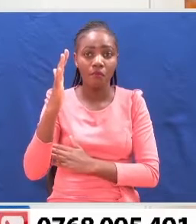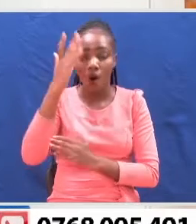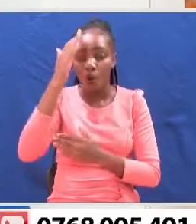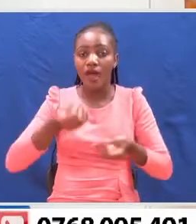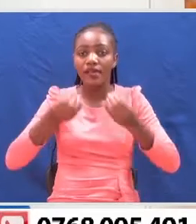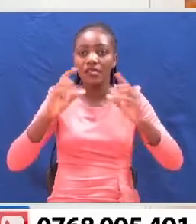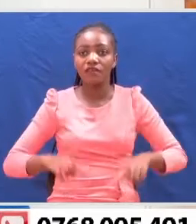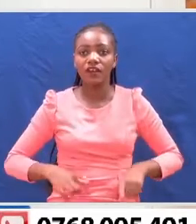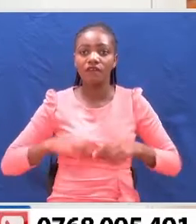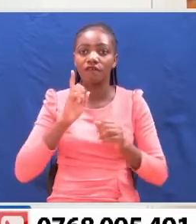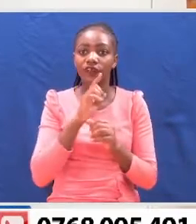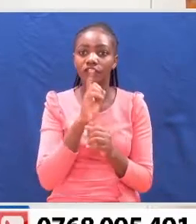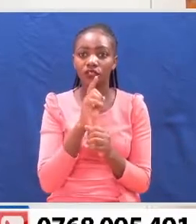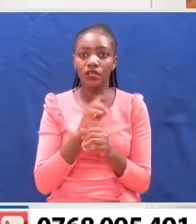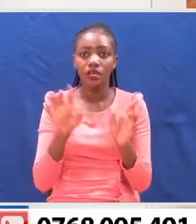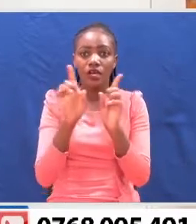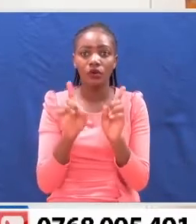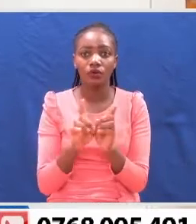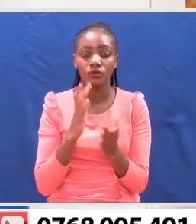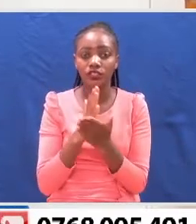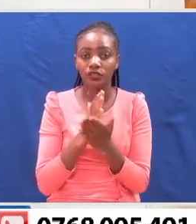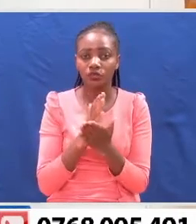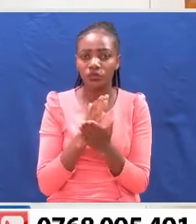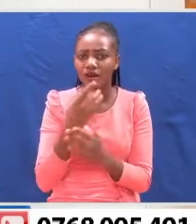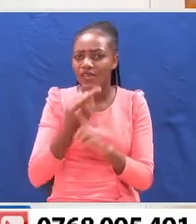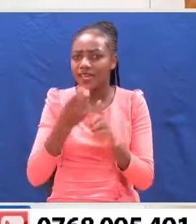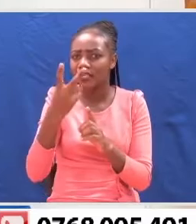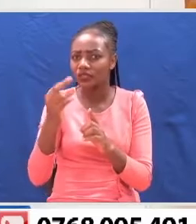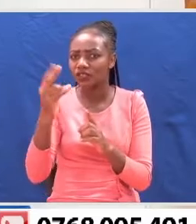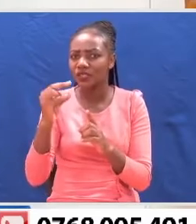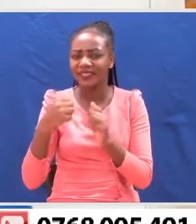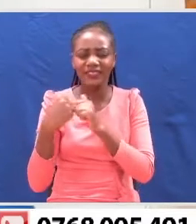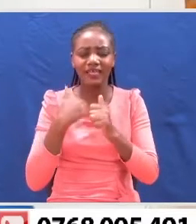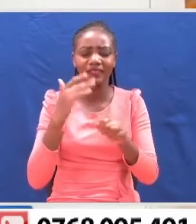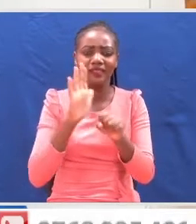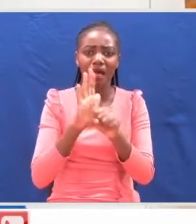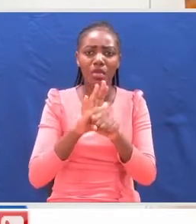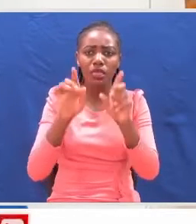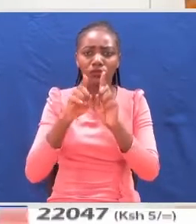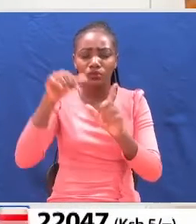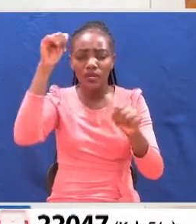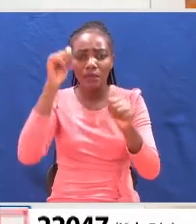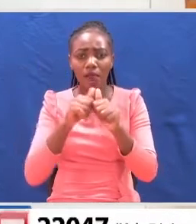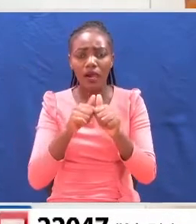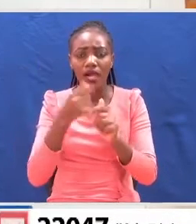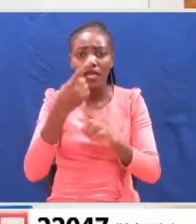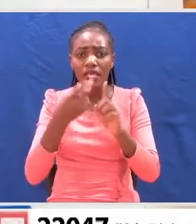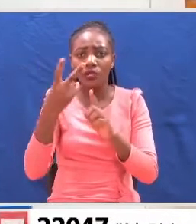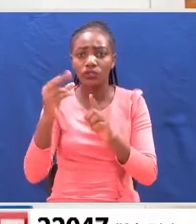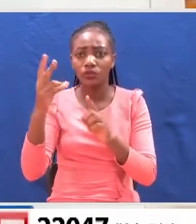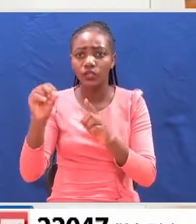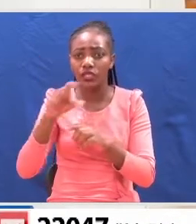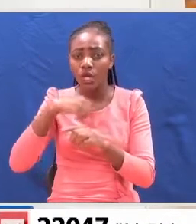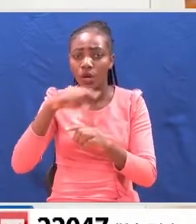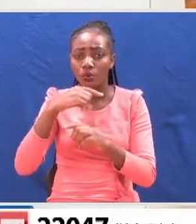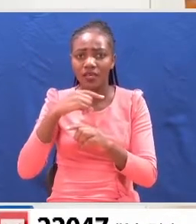ametupa uhai. Umekuwa ni mwaka wa changamoto nyingi sana. Kumbuka kwamba mwaka huu ndio mwaka ambao